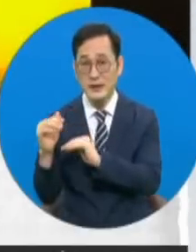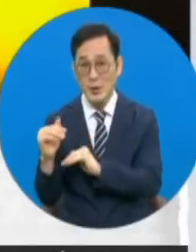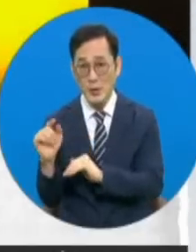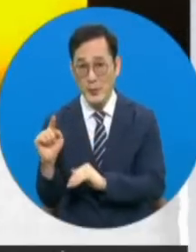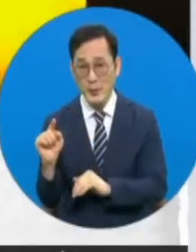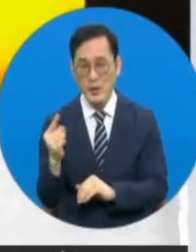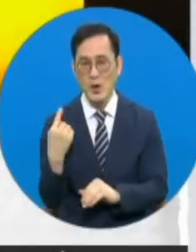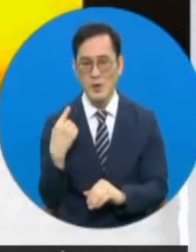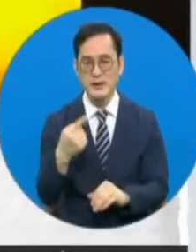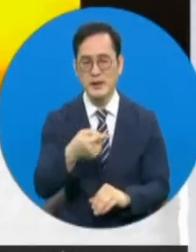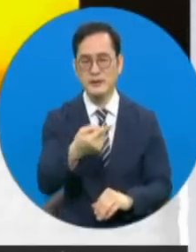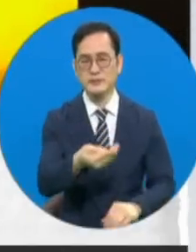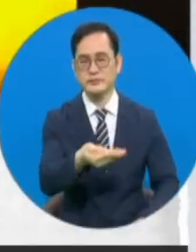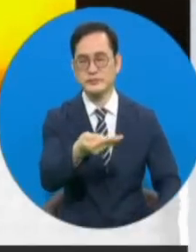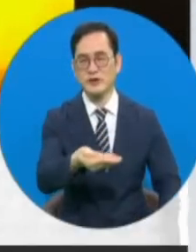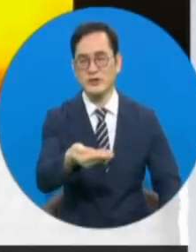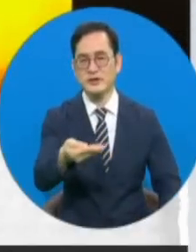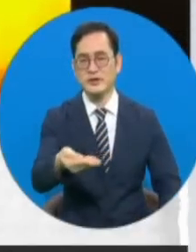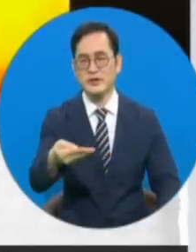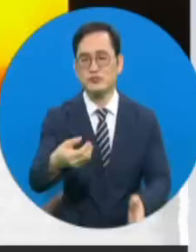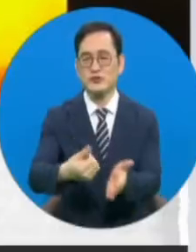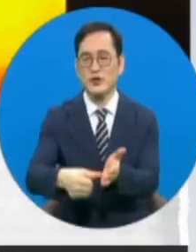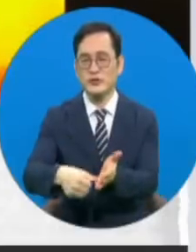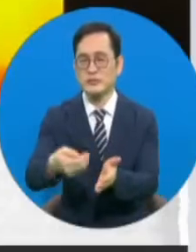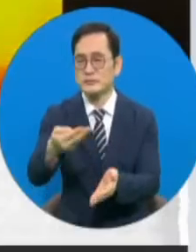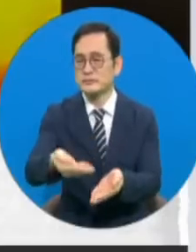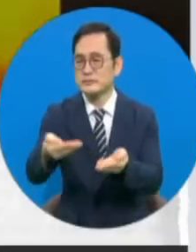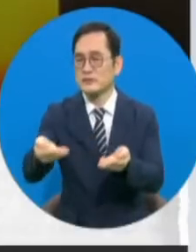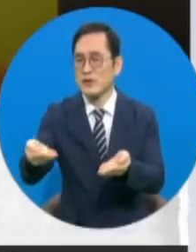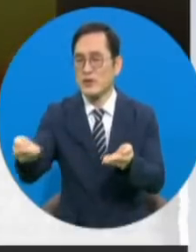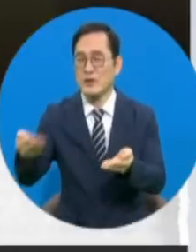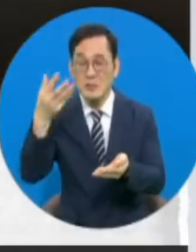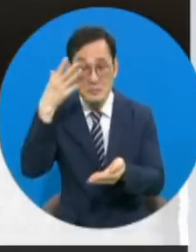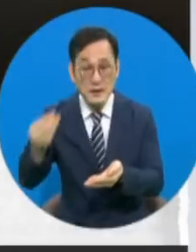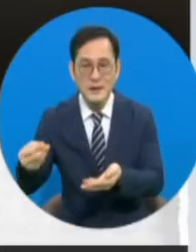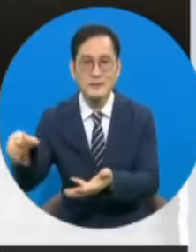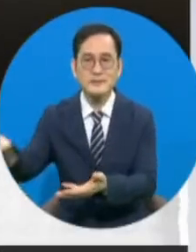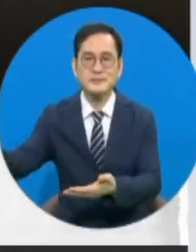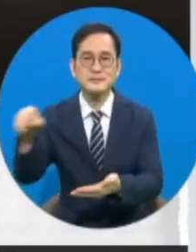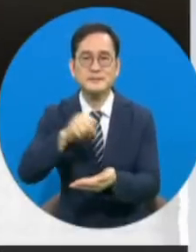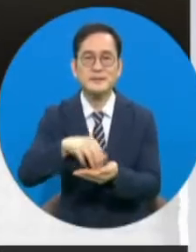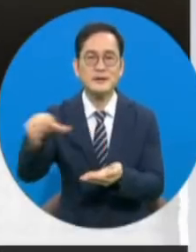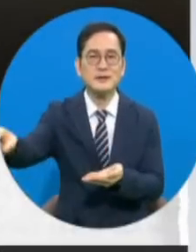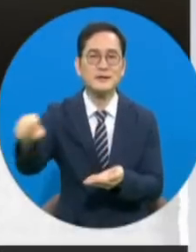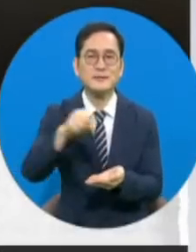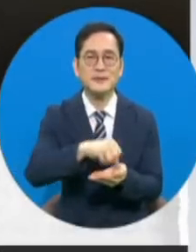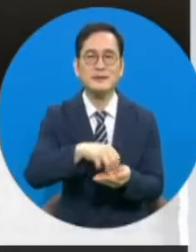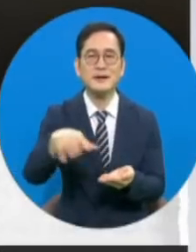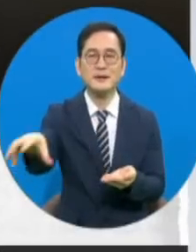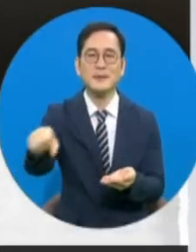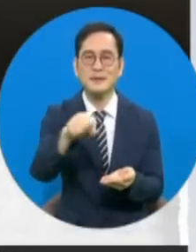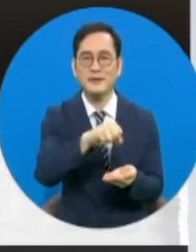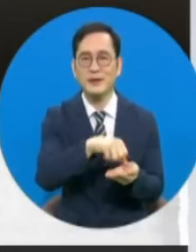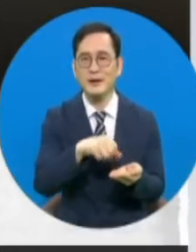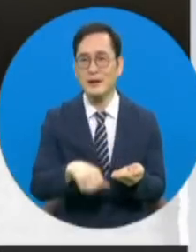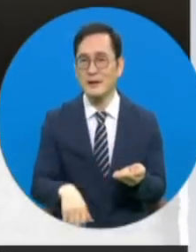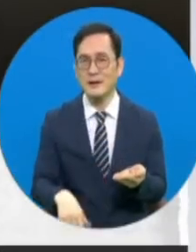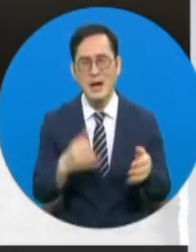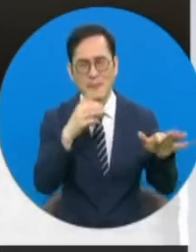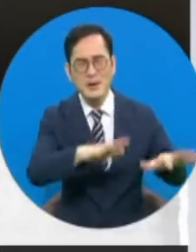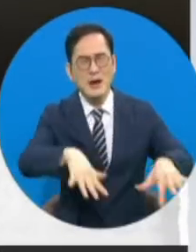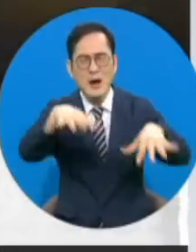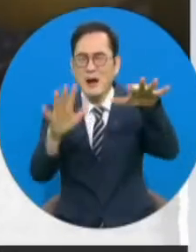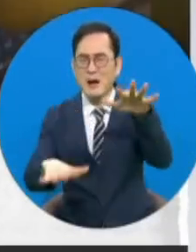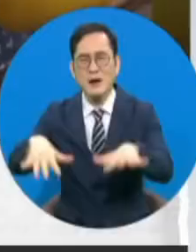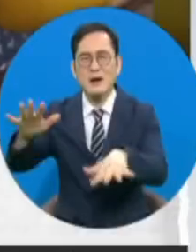바닷속에 떠 있던 그 자네 물들이 저희가 인양하는 과정 중에서 바다의 환경이라는게 굉장히 어렵지 않습니까 조류도 굉장히